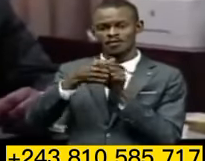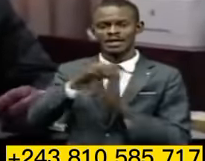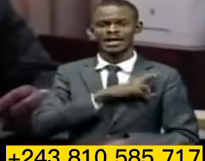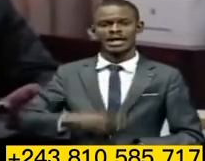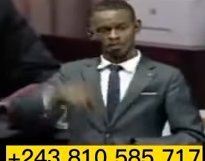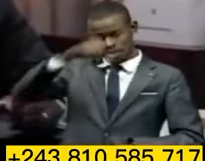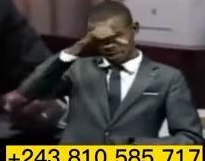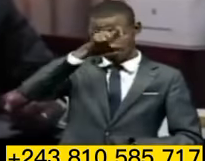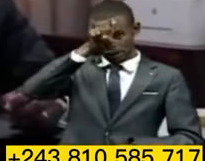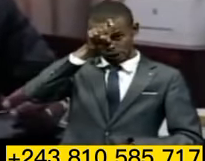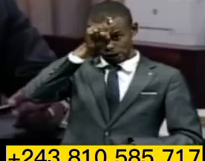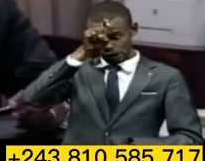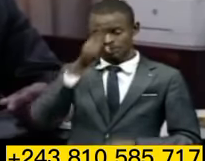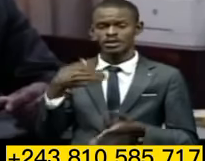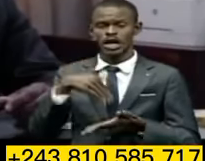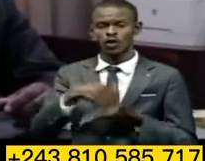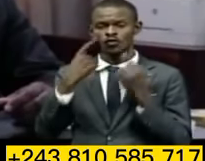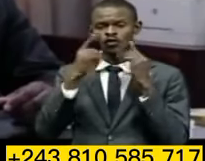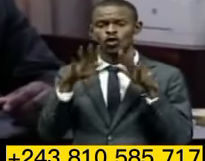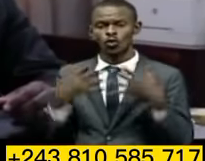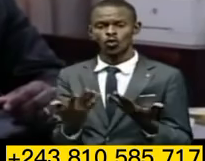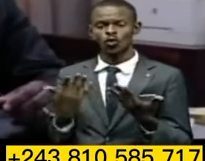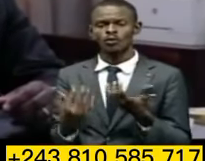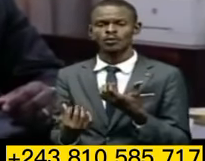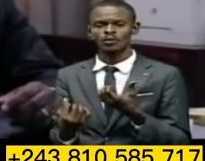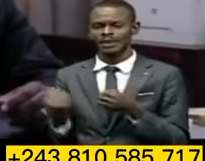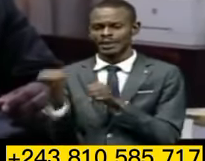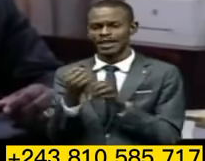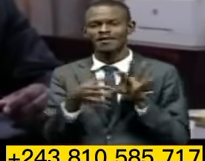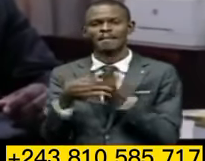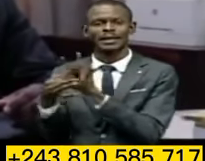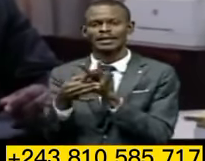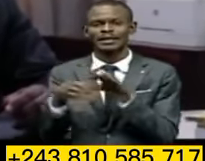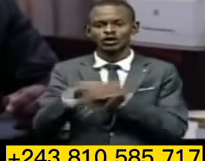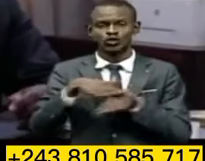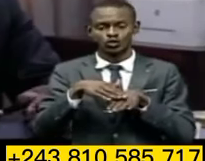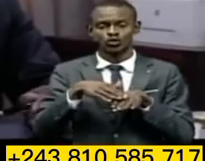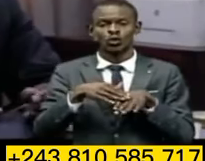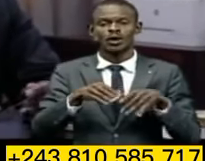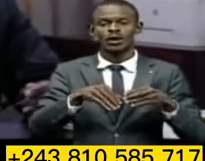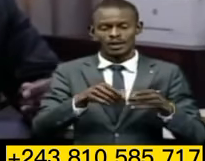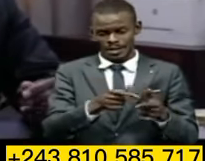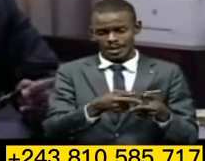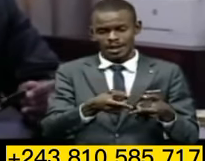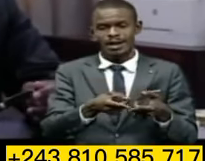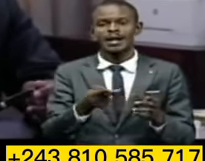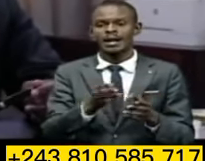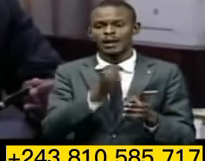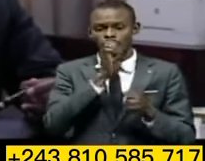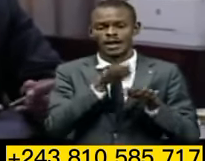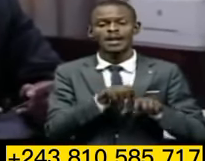internationale sur la contribution des forêts du bassin du Congo et les autres bassins tropicaux de la planète à la lutte contre le